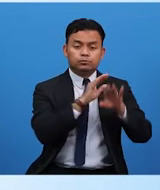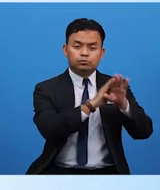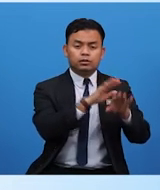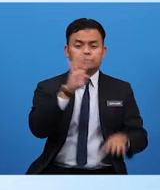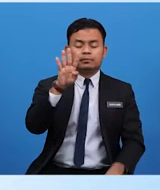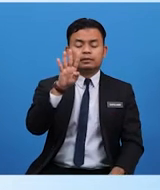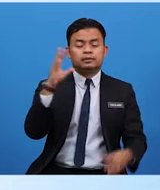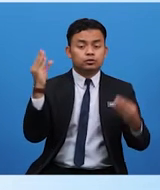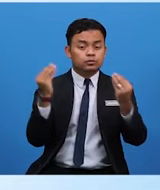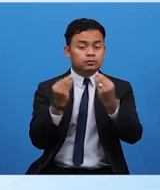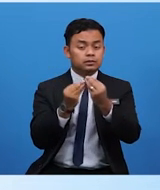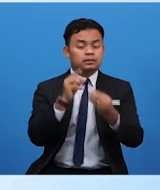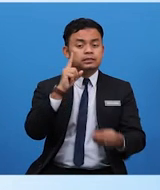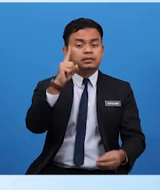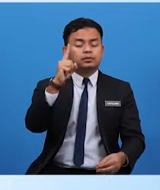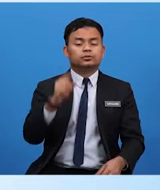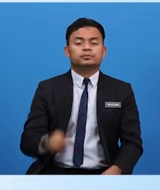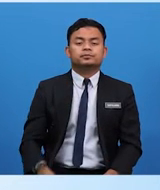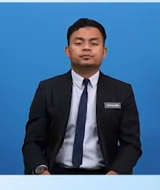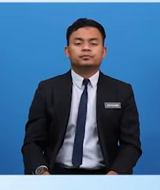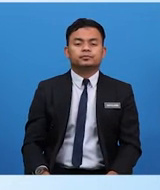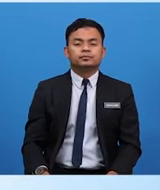5504 = 1